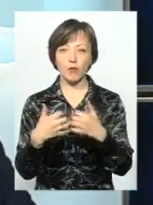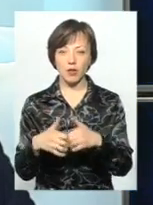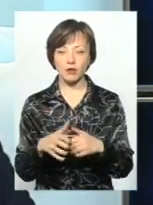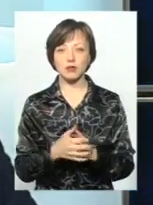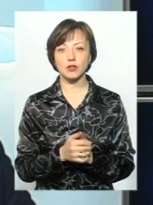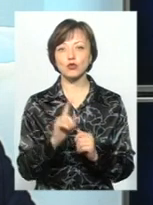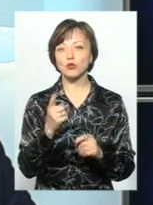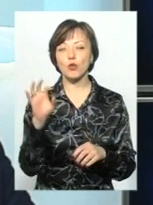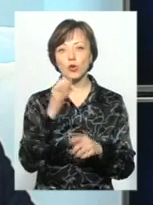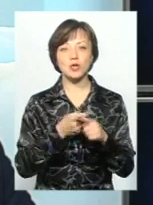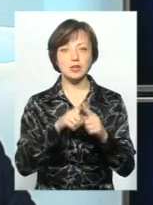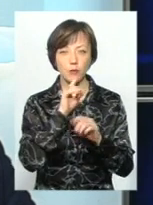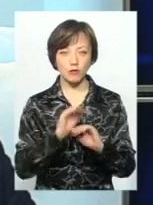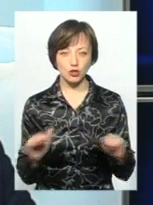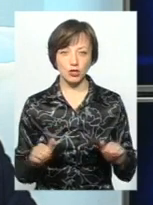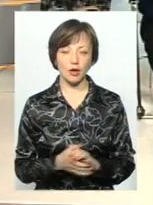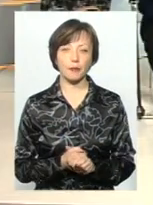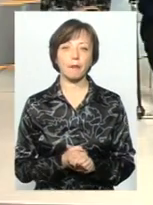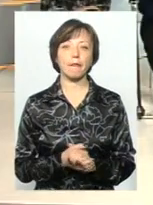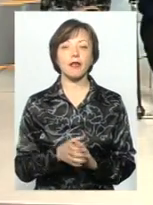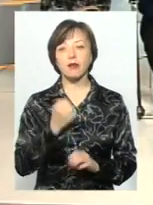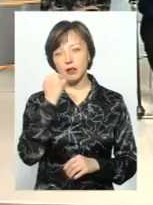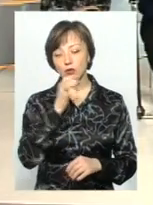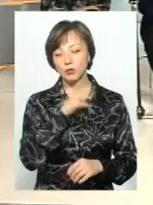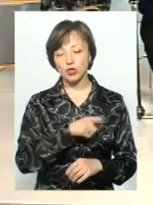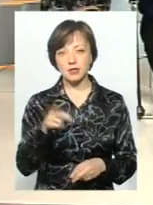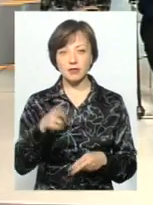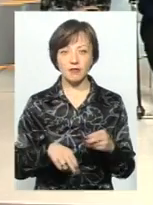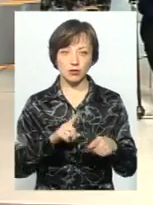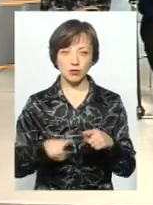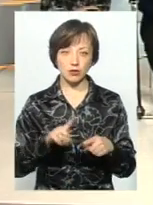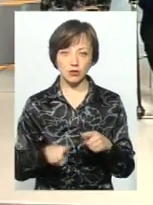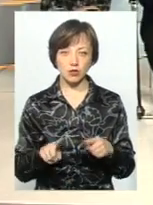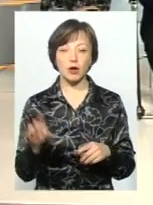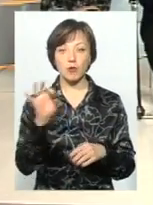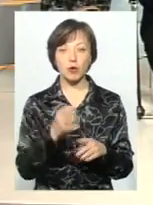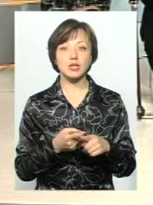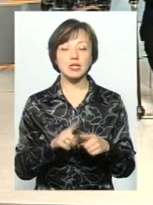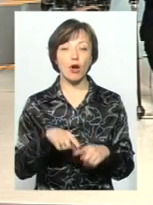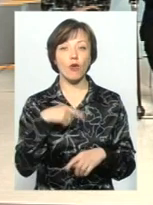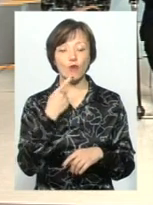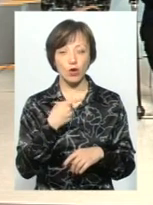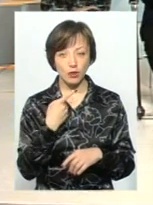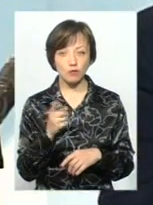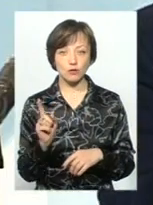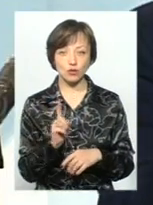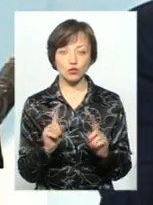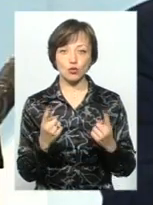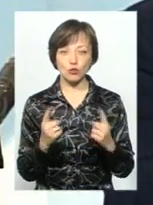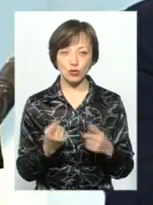Дякую. Ми почули, але у нас час вже завершується. Давайте, можливо... Якраз я про це і говорив, що... Чому